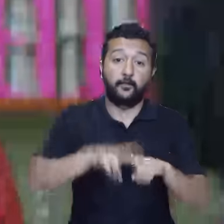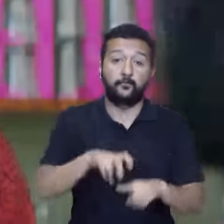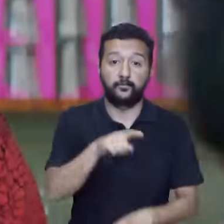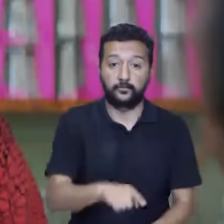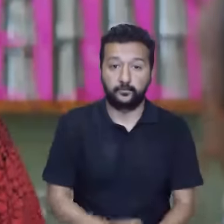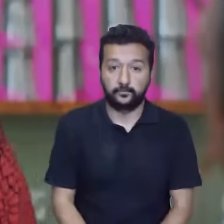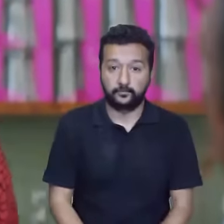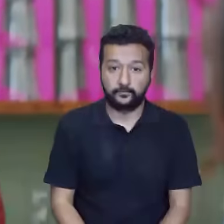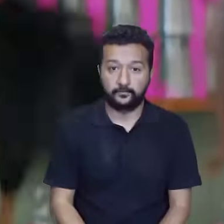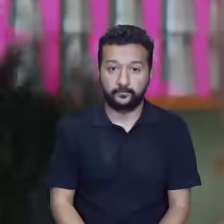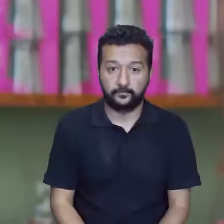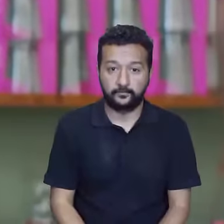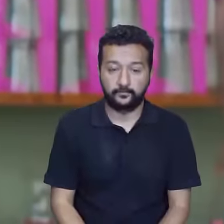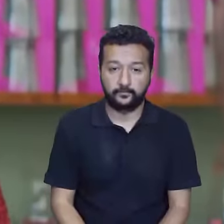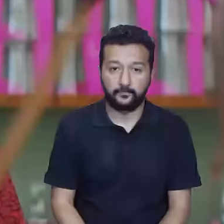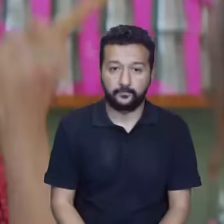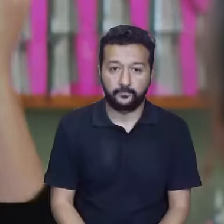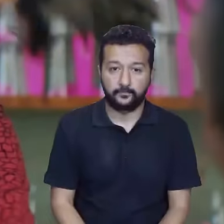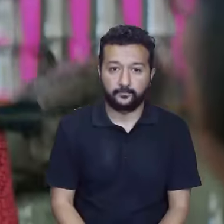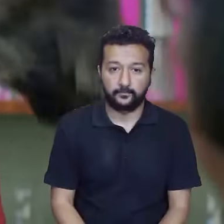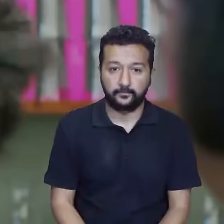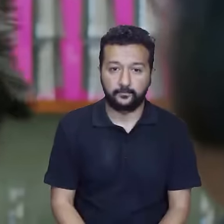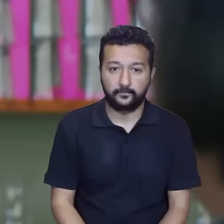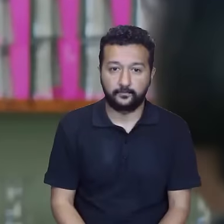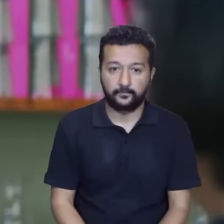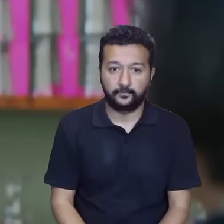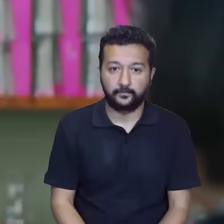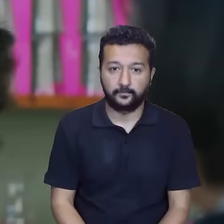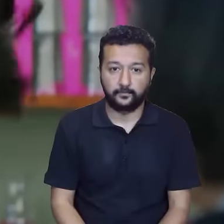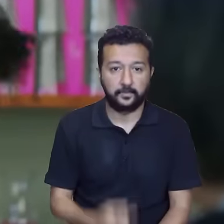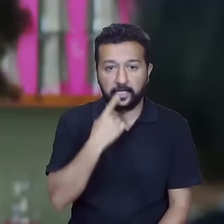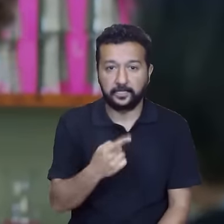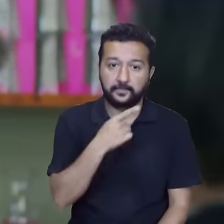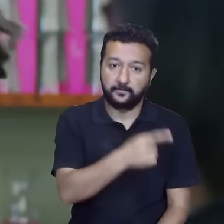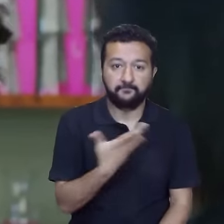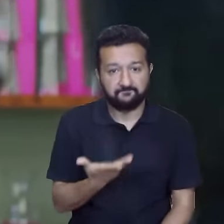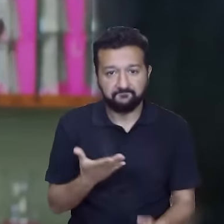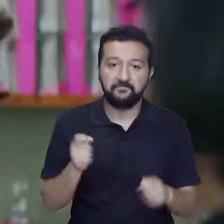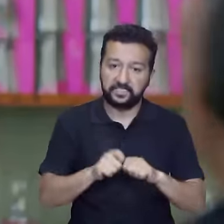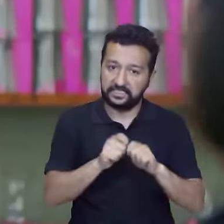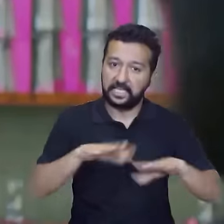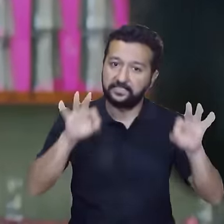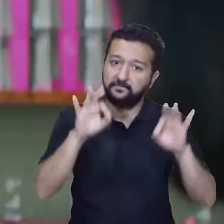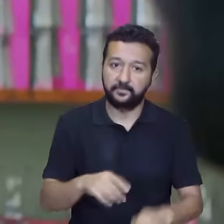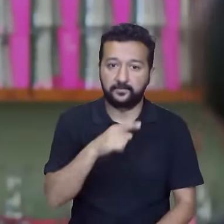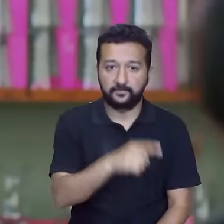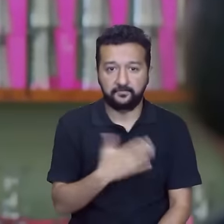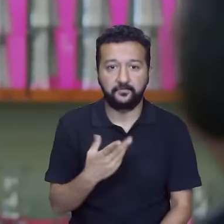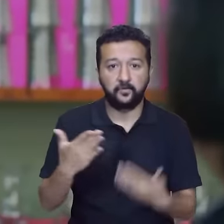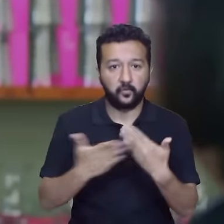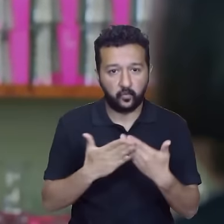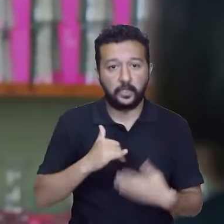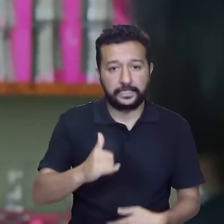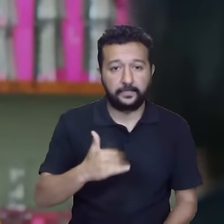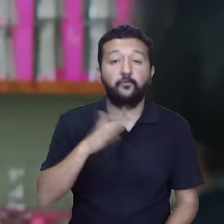oturuyorlar. Elindeki toz fırçasının sapını omzuna attı. Desene mercimek fırına. Düğün